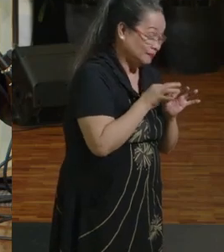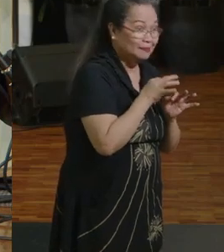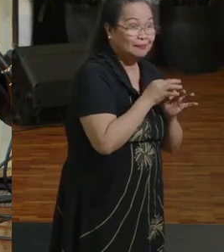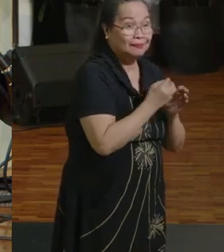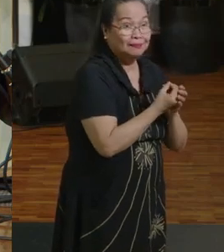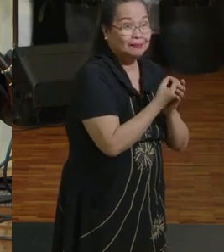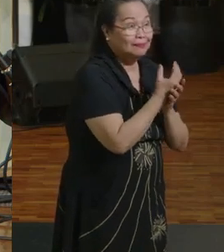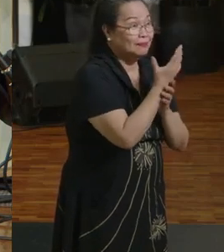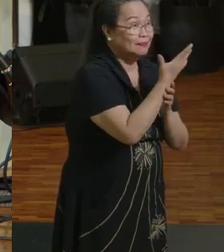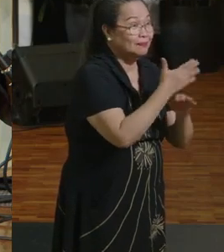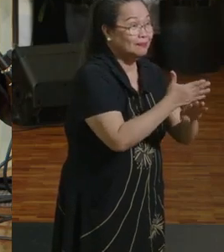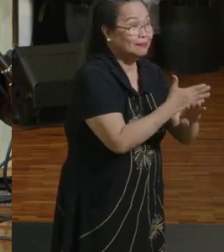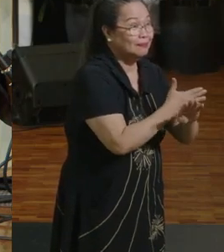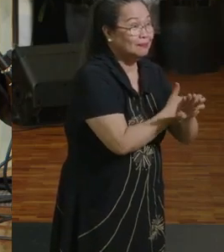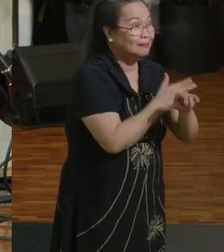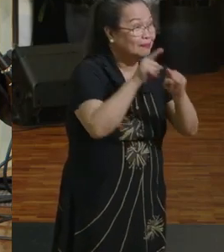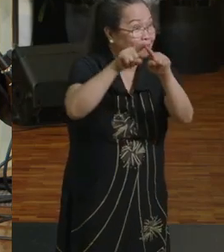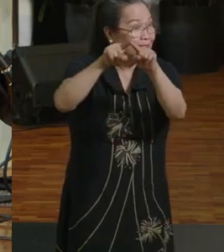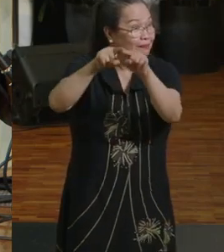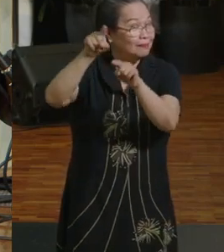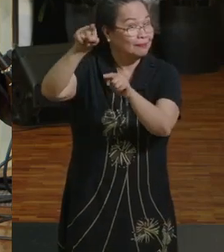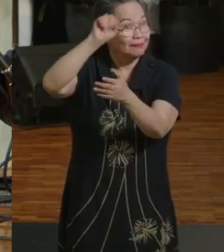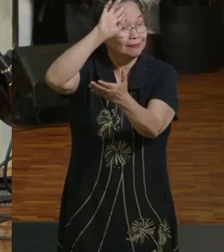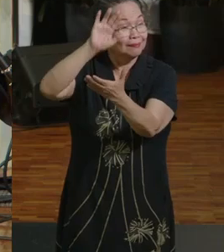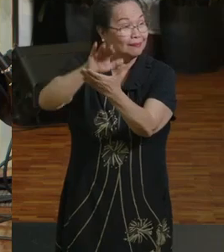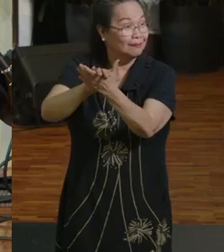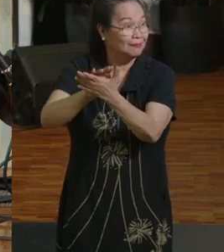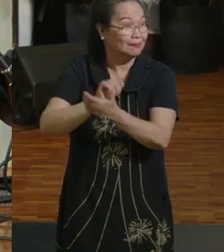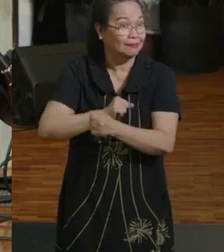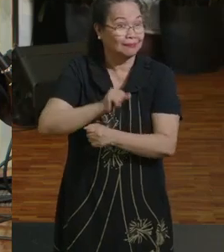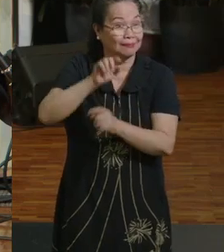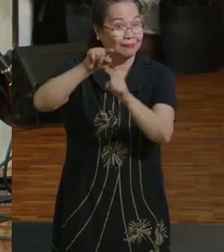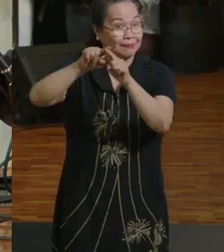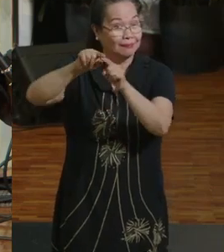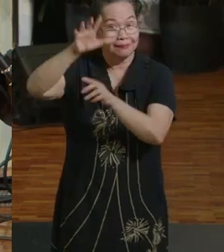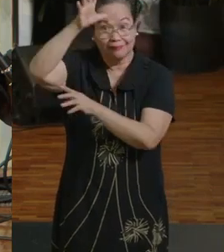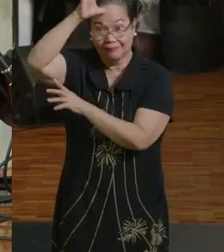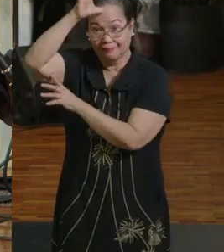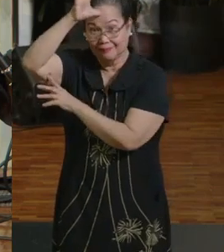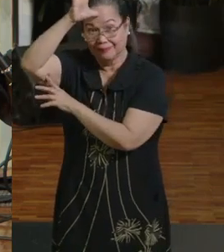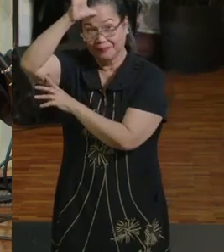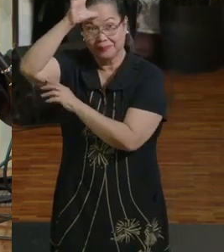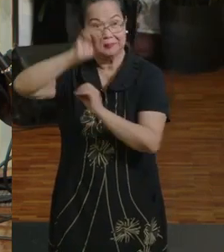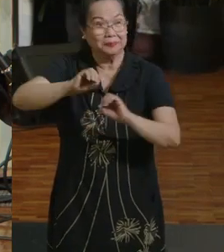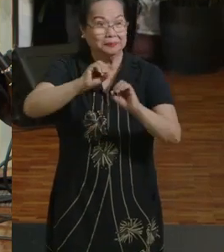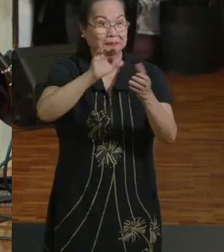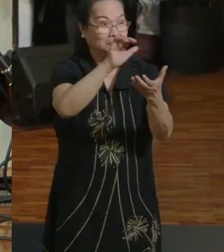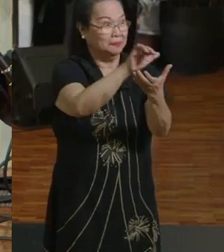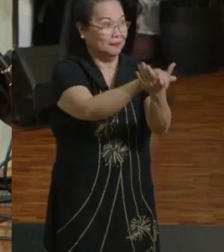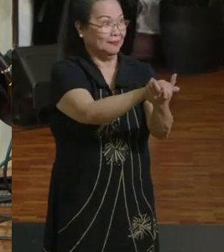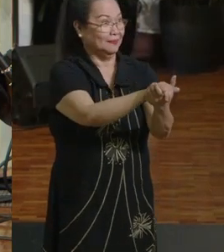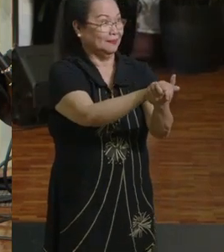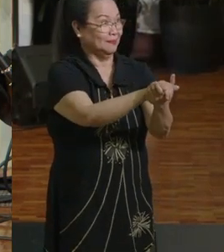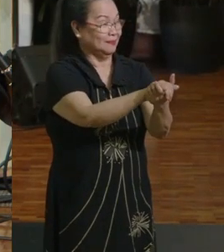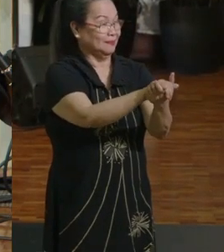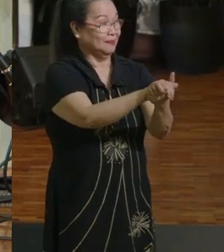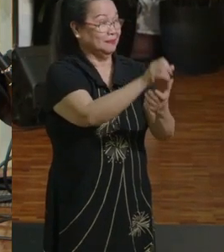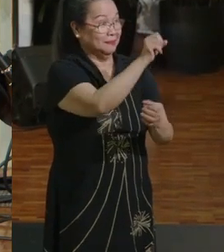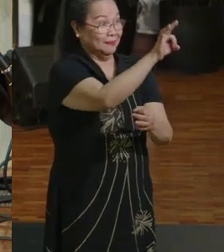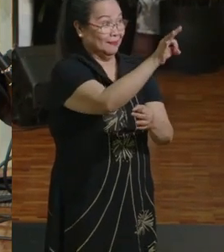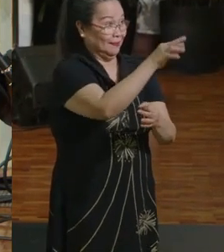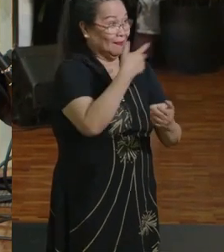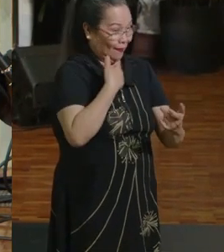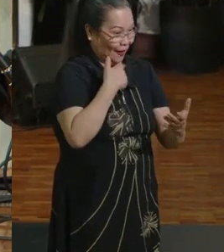paglaki, sila ay completely dependent sa kanilang ama, kung sila ay walang asawa, o kung sila